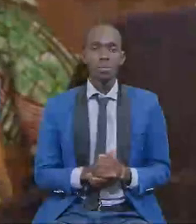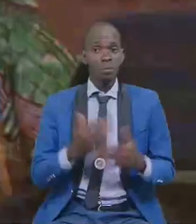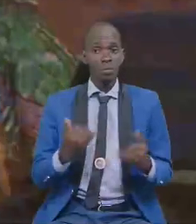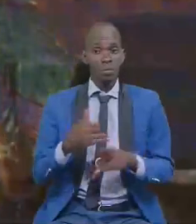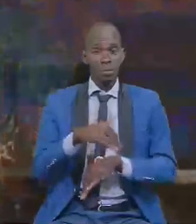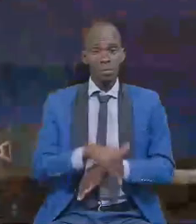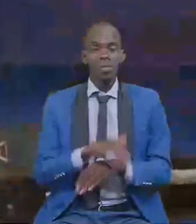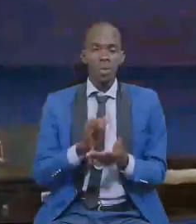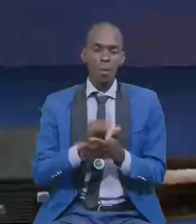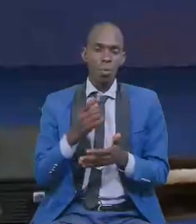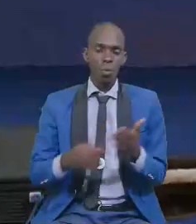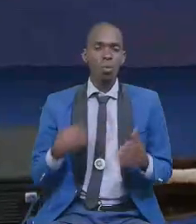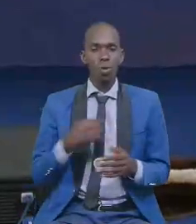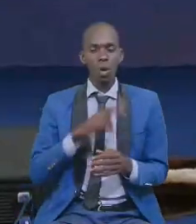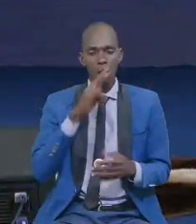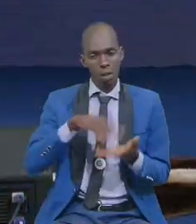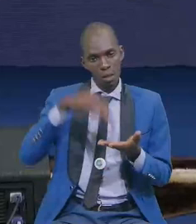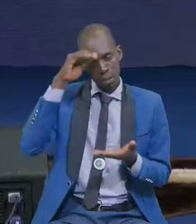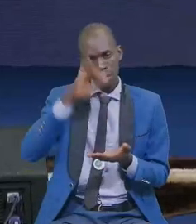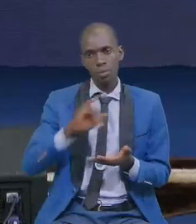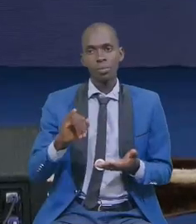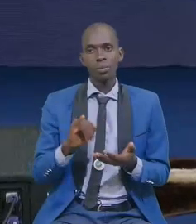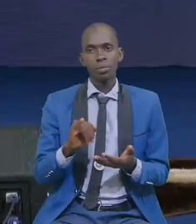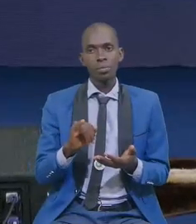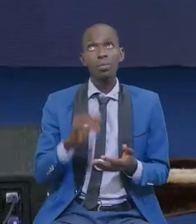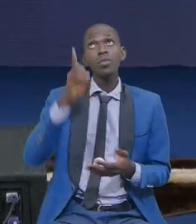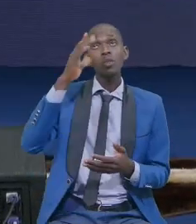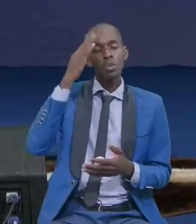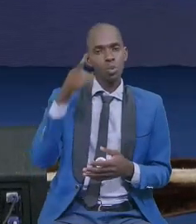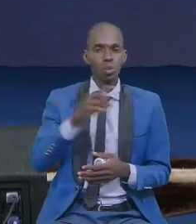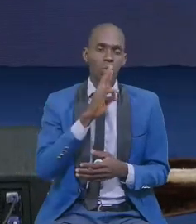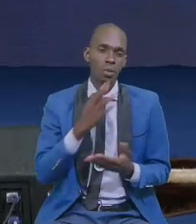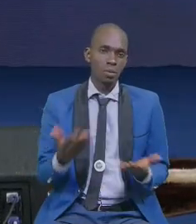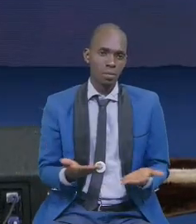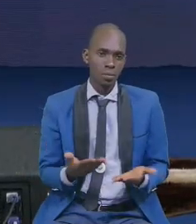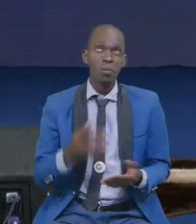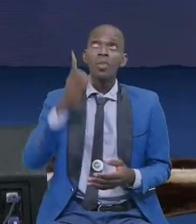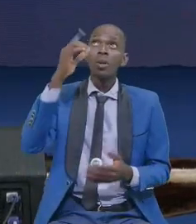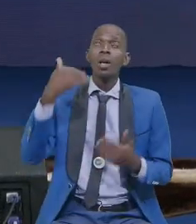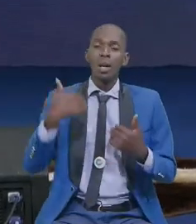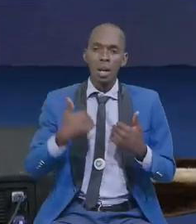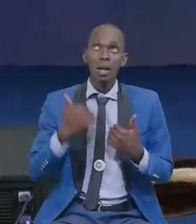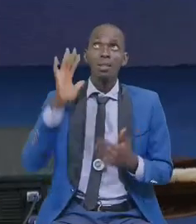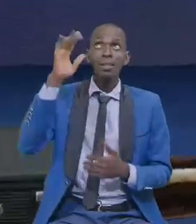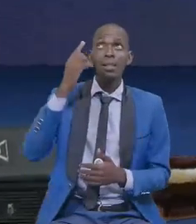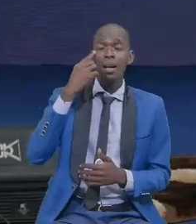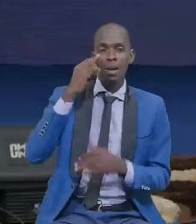Et donc, ce soir, c'est de ça que nous allons parler. Dieu sait que tu es là. Dieu a ses yeux sur